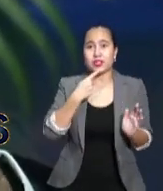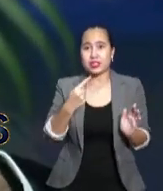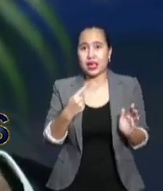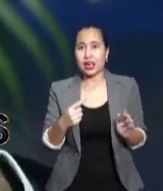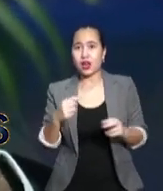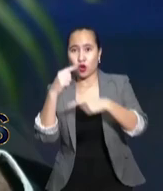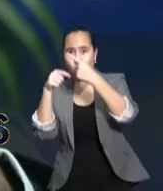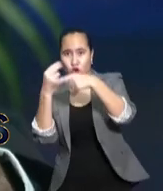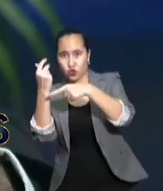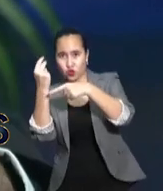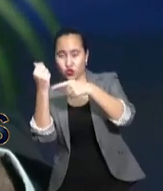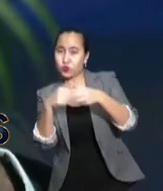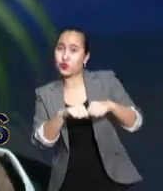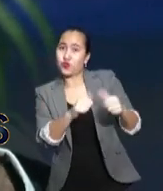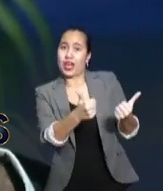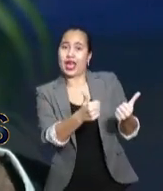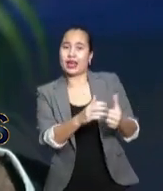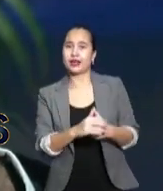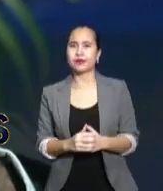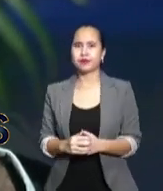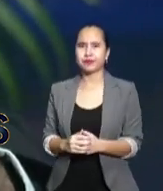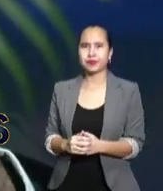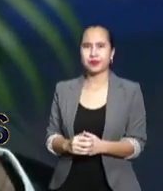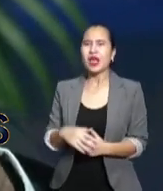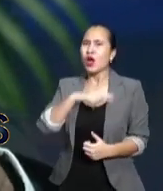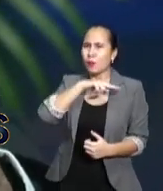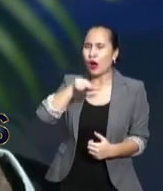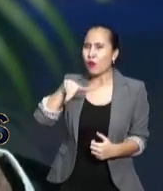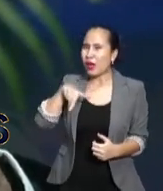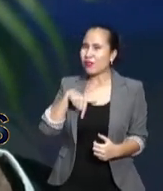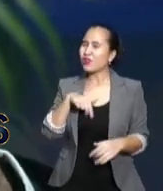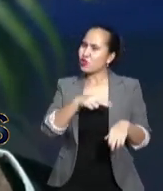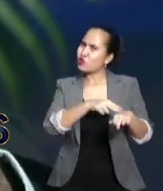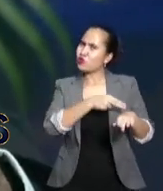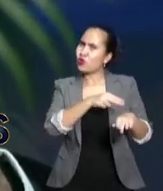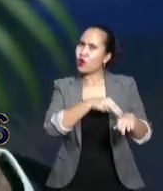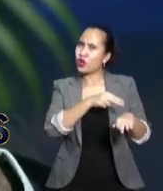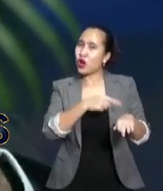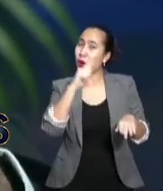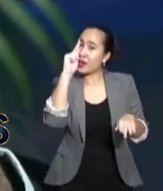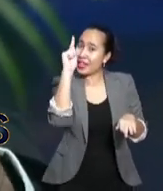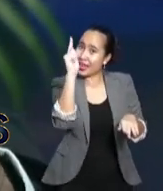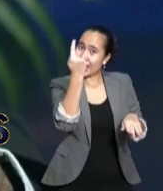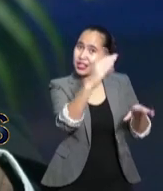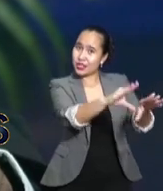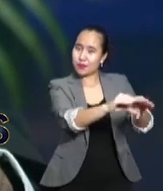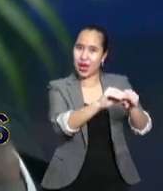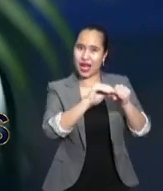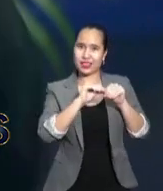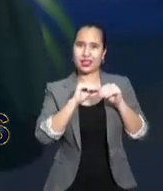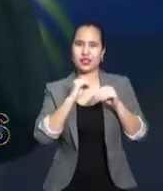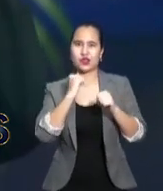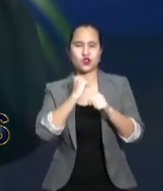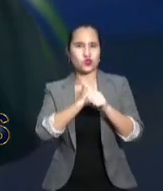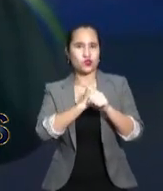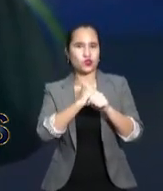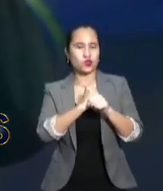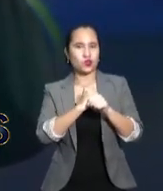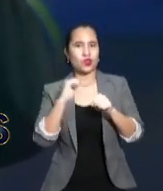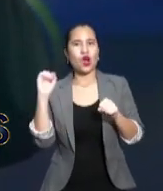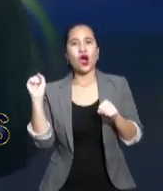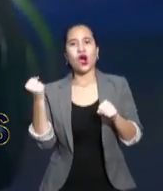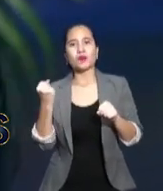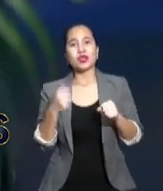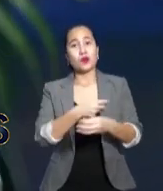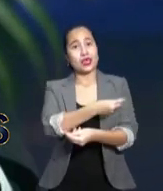Wij hebben het nodig gevonden om eerst wat maatregelen in place te brengen, omdat we die economie